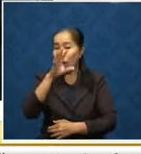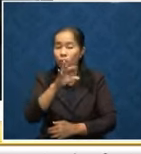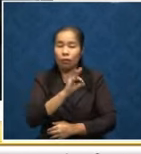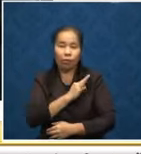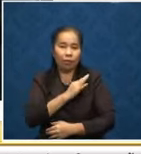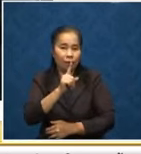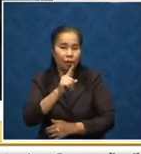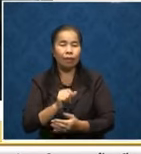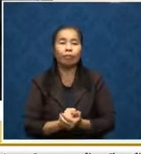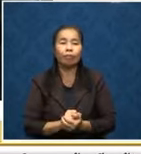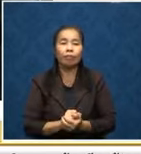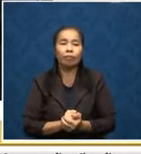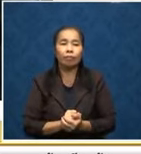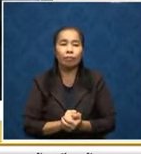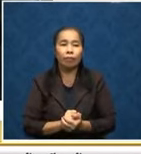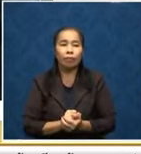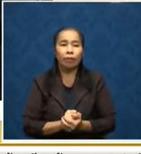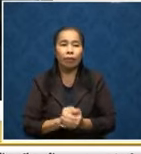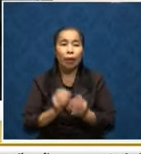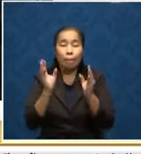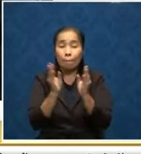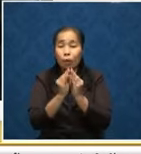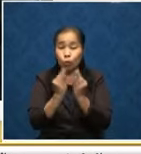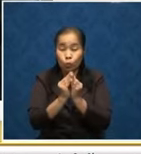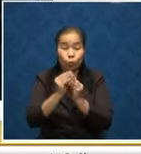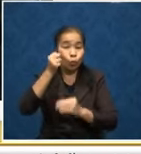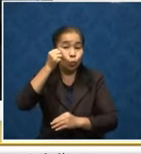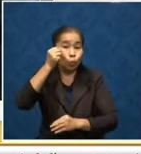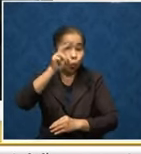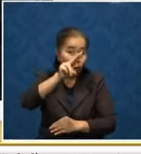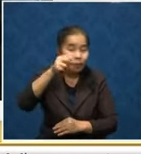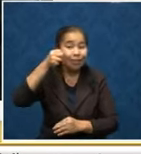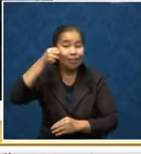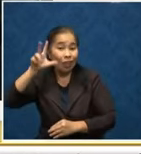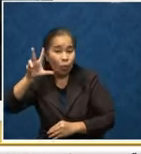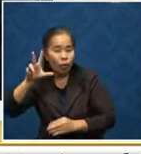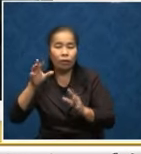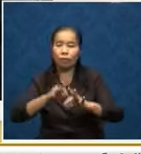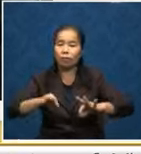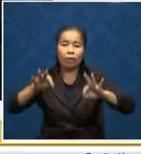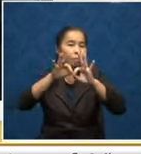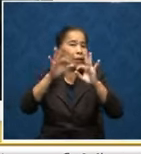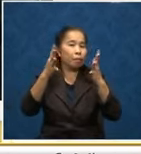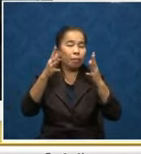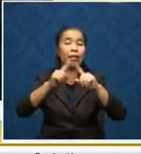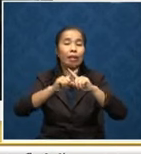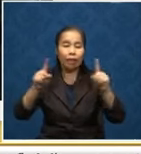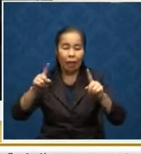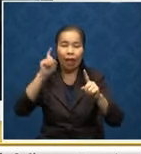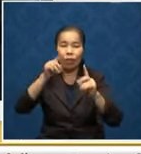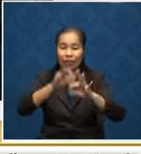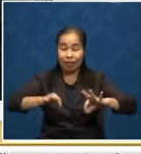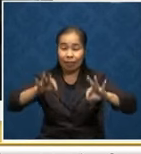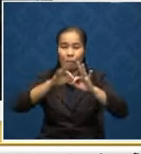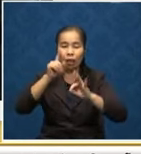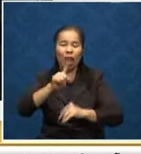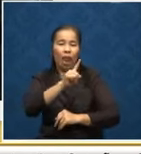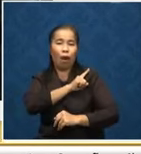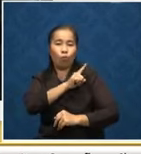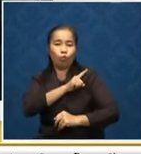าในการประชุม2วันนั้นหรือ3วันไม่สำคัญเท่ากับการควบคุมกำกับดูแลการ